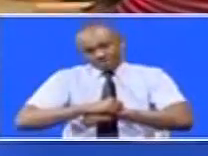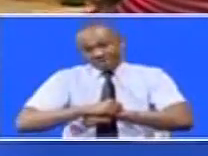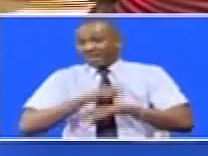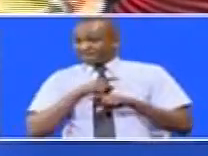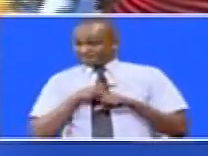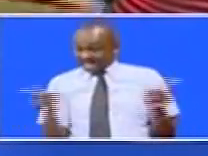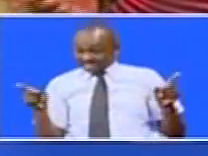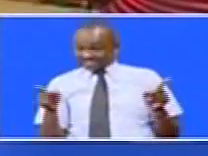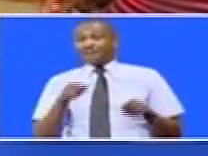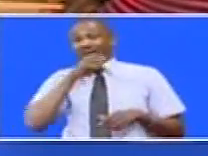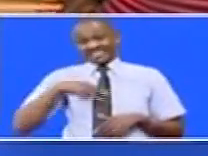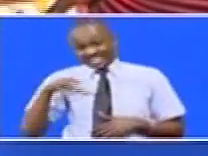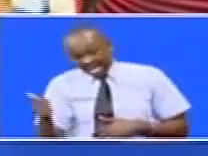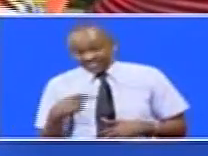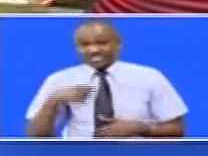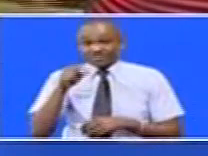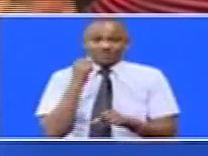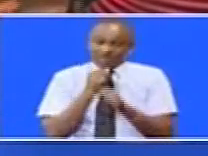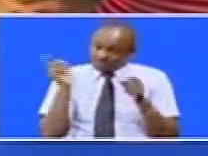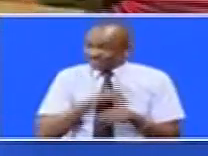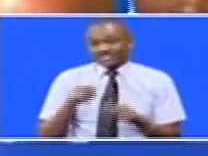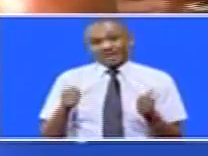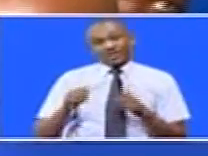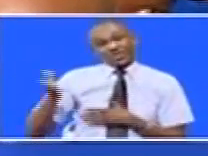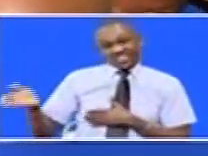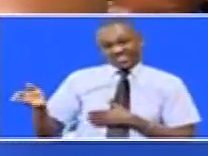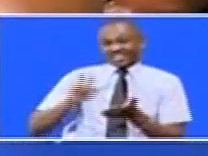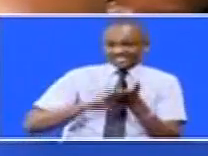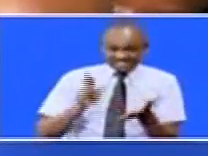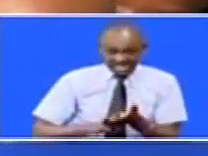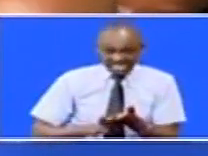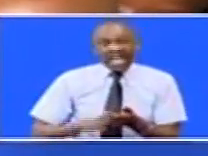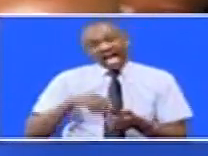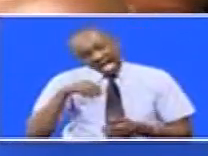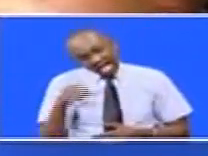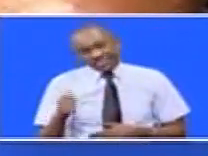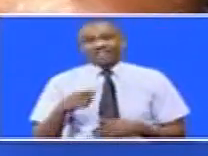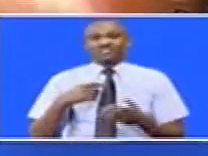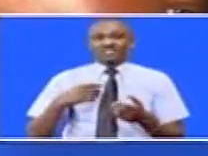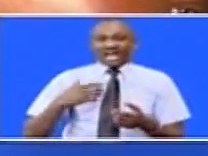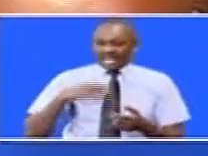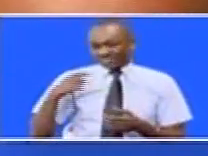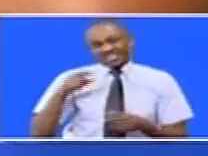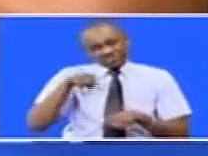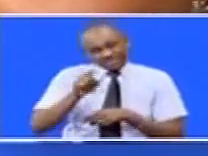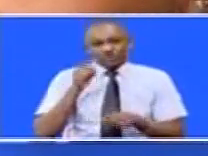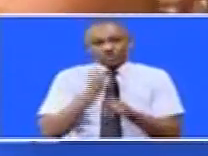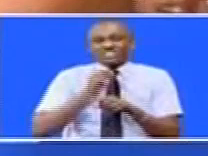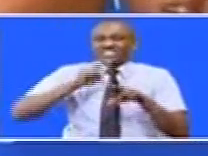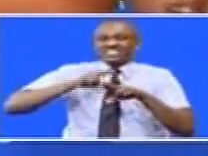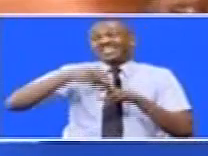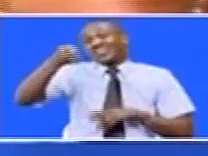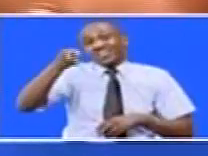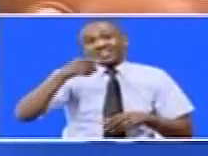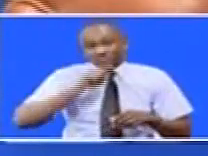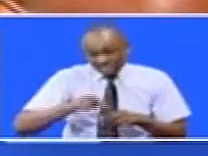Lakini wazazi wengine bado wanamalizia shughuli hii muhimu. Huku pia wanafunzi wa kushika himaya ya nyuma darasani